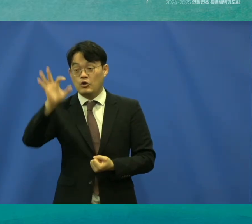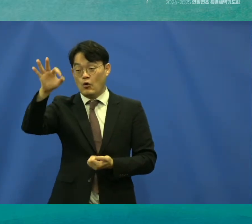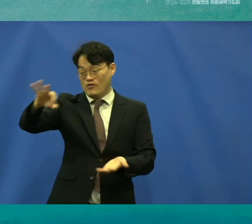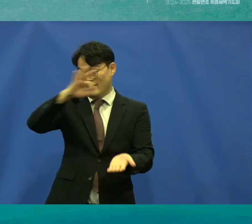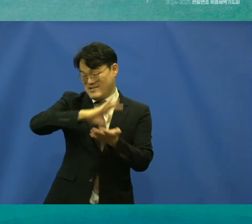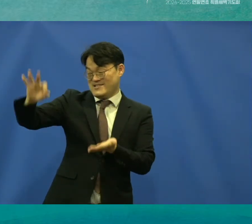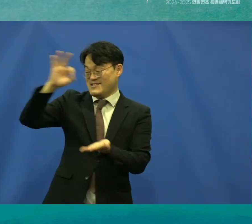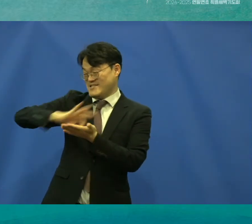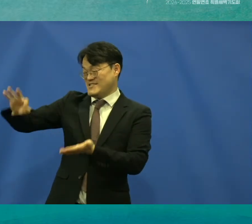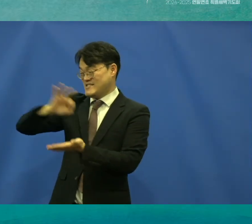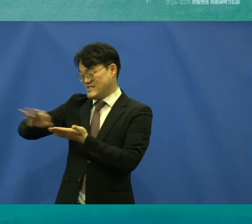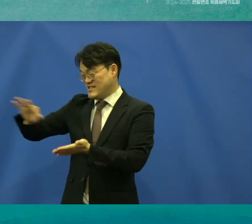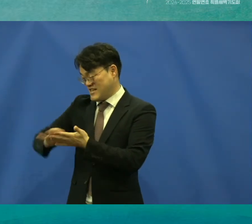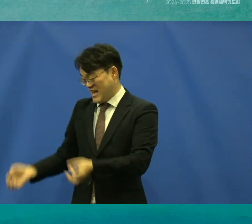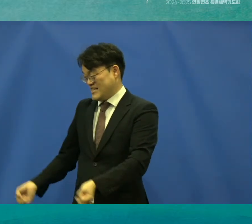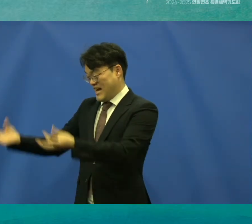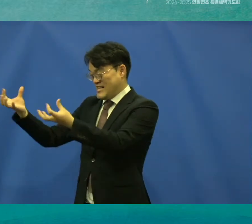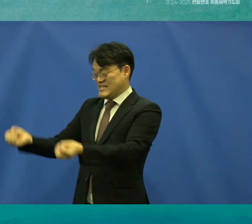그랬죠. 당부.